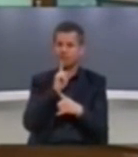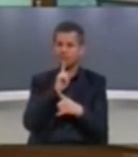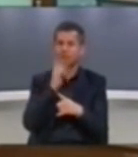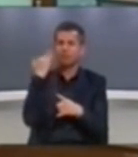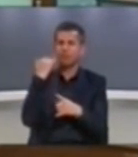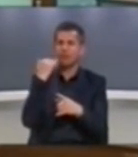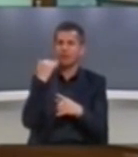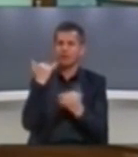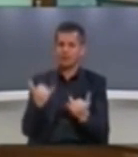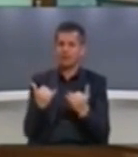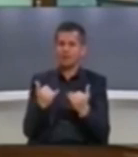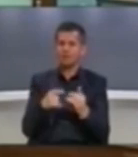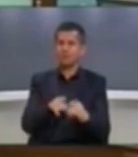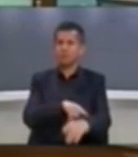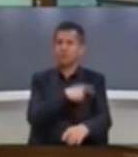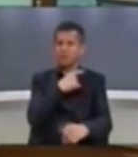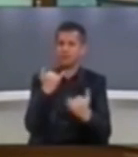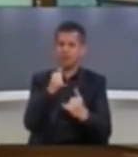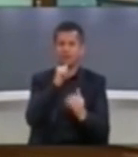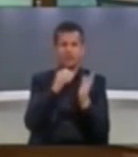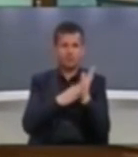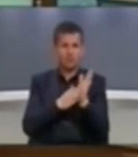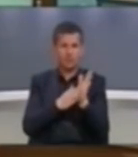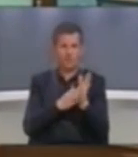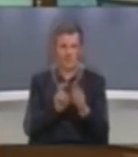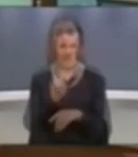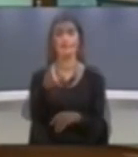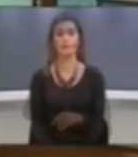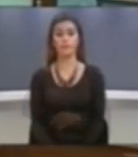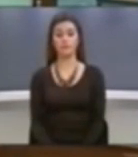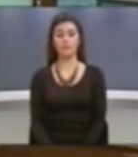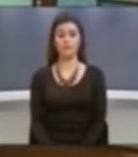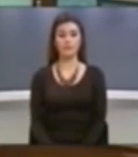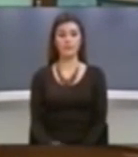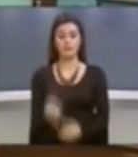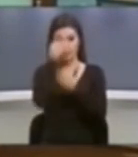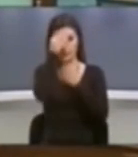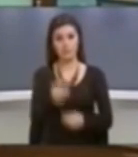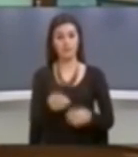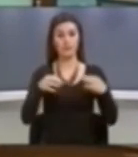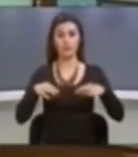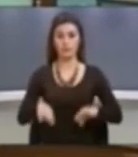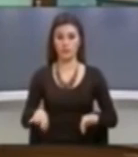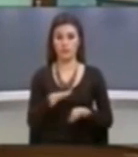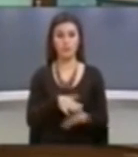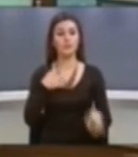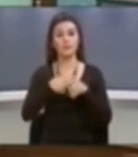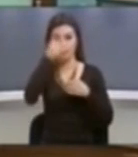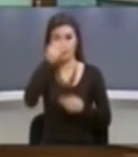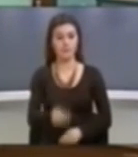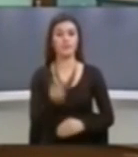shikut se sa që ka bërë dhe po bën Mustafa prej se është kryeministër i këtij vendi. Kryetari i kuvendit, nderuar